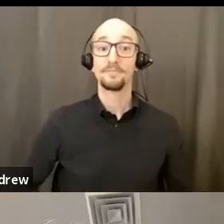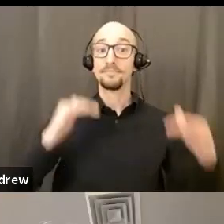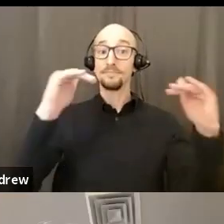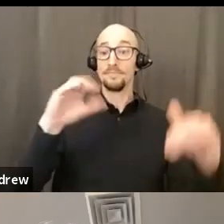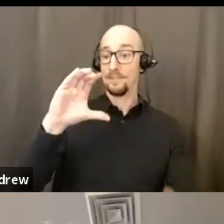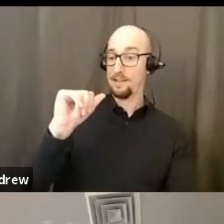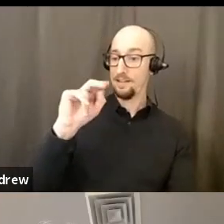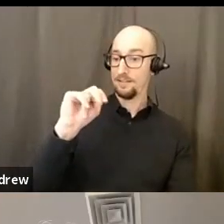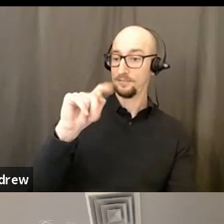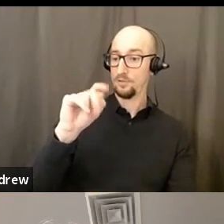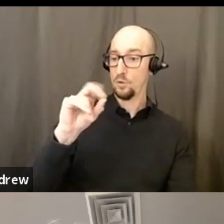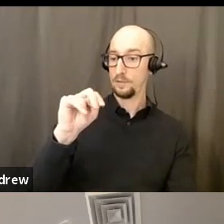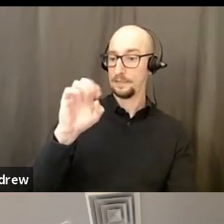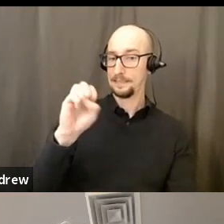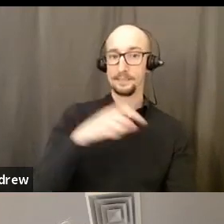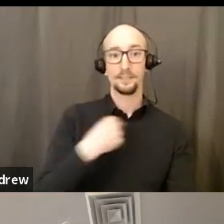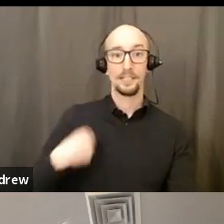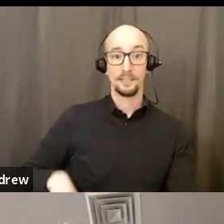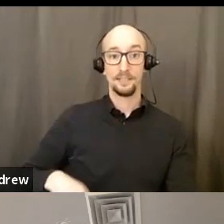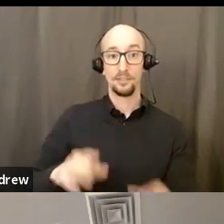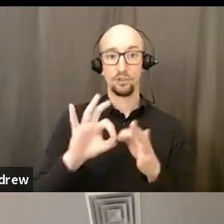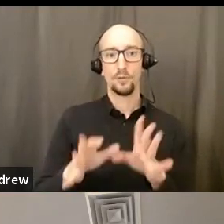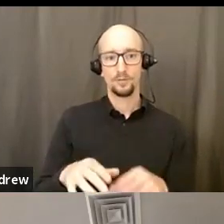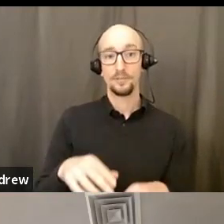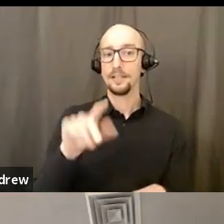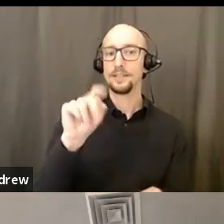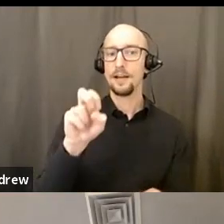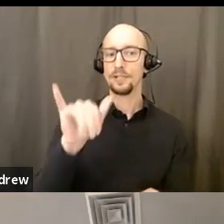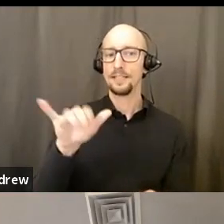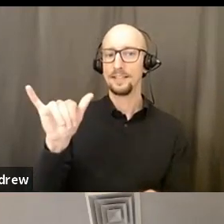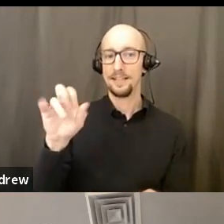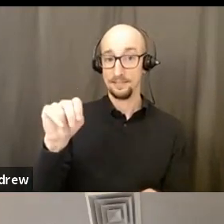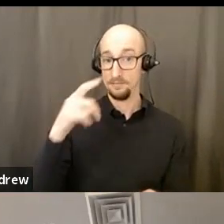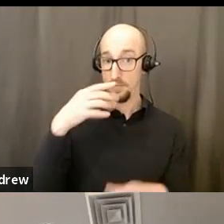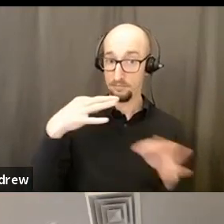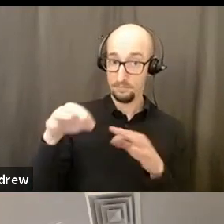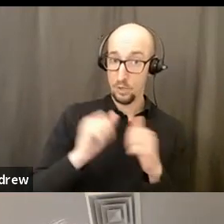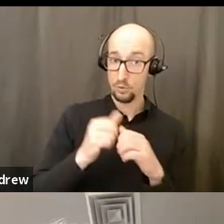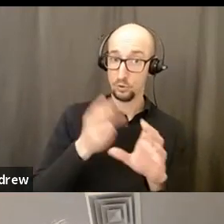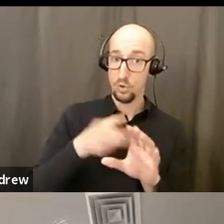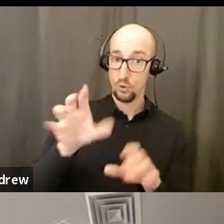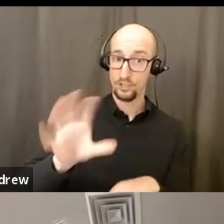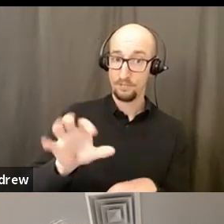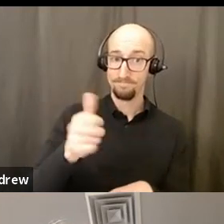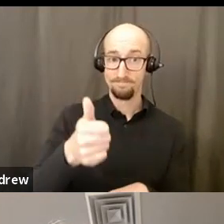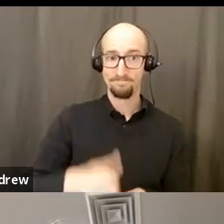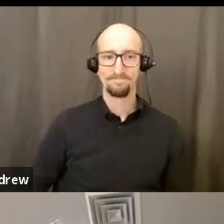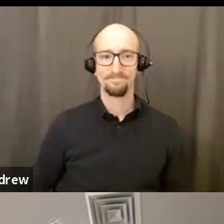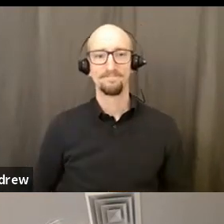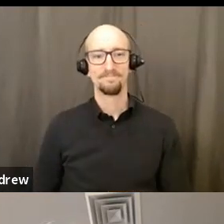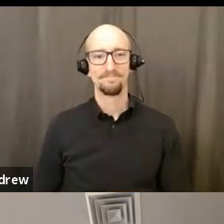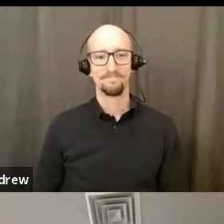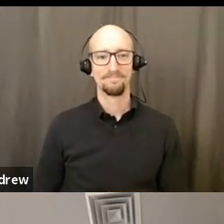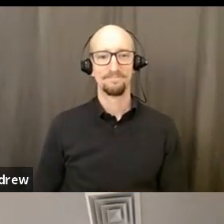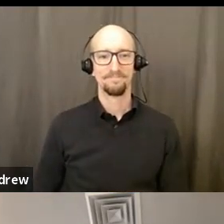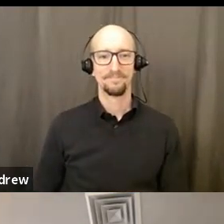Yin. Please give the Zoom instructions in Cantonese. Thank you. 大家好，我係 Terry， 我係你嘅